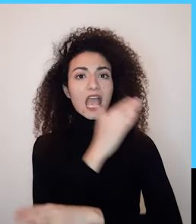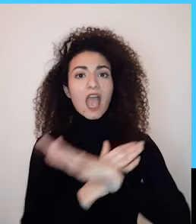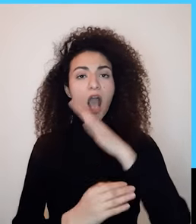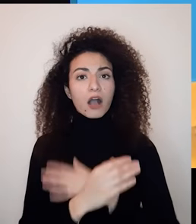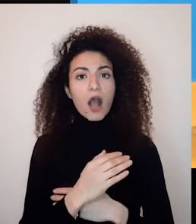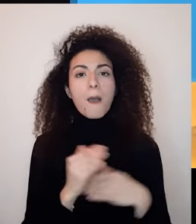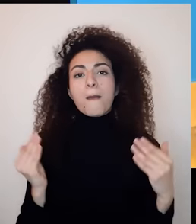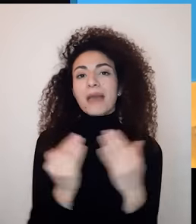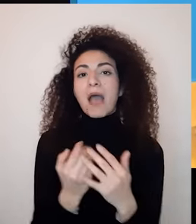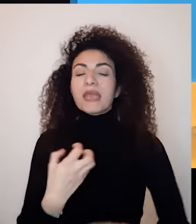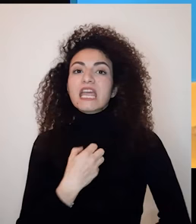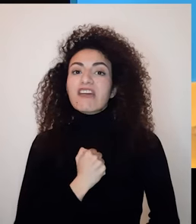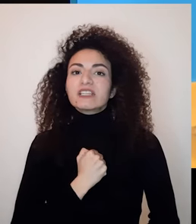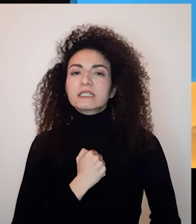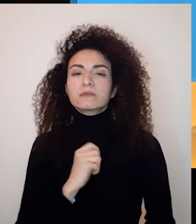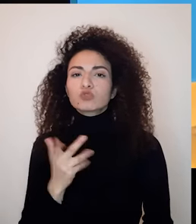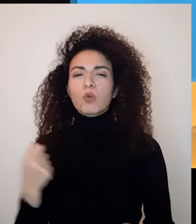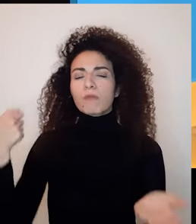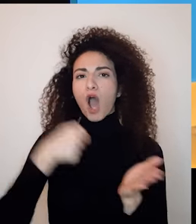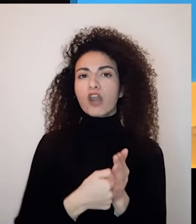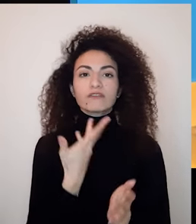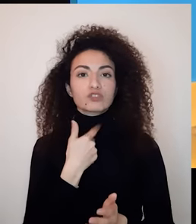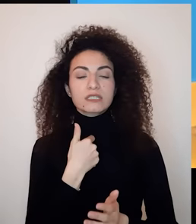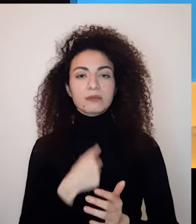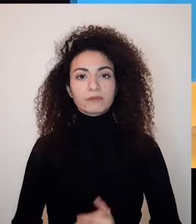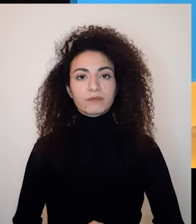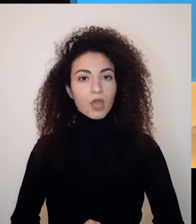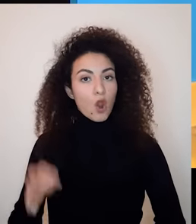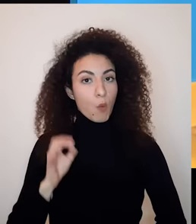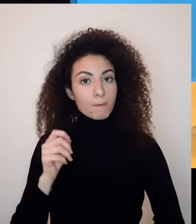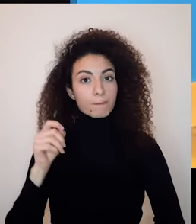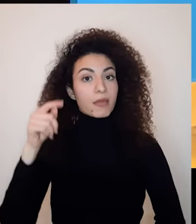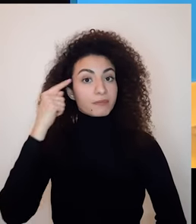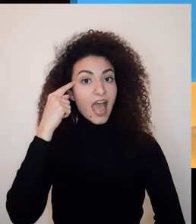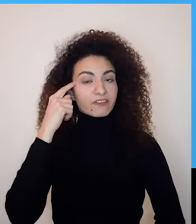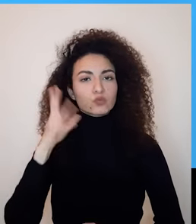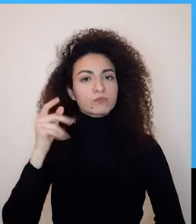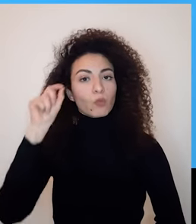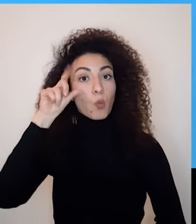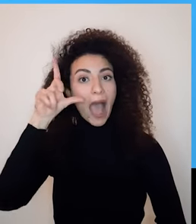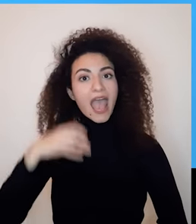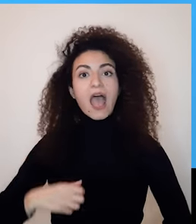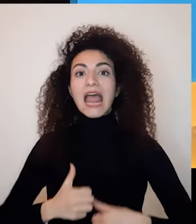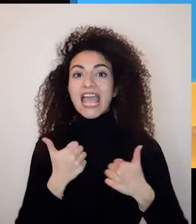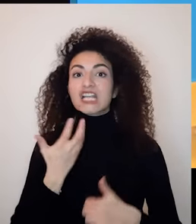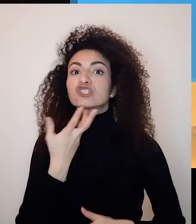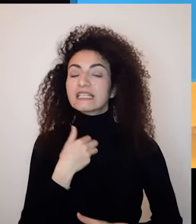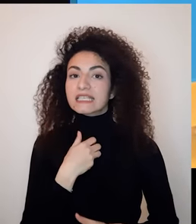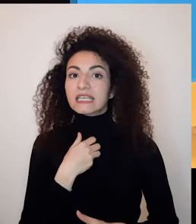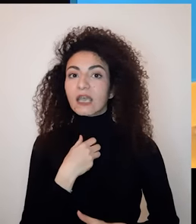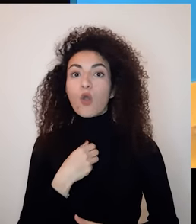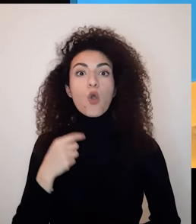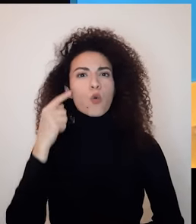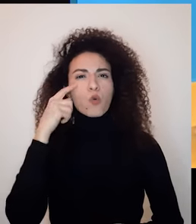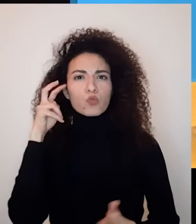أيضا السؤال عن كيف أنه النساء ذوات الإعاقة ممكن يحموا نفسهم من العنف الجنسي. من المهم أنه تعرف أنه الوعي حول